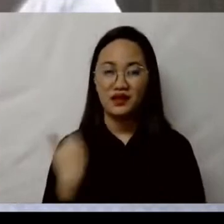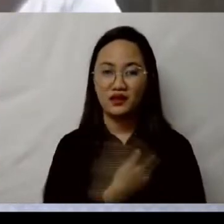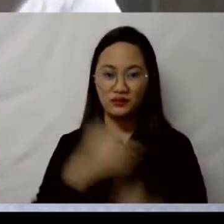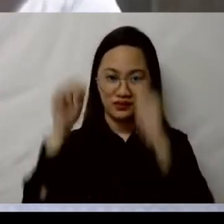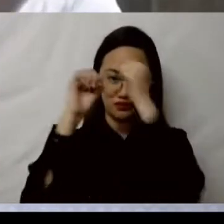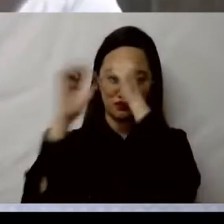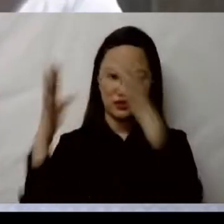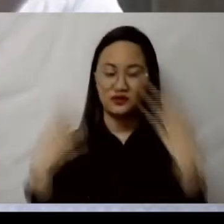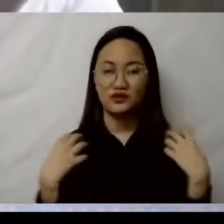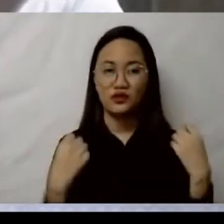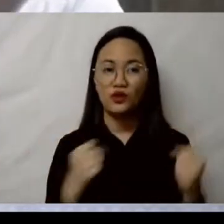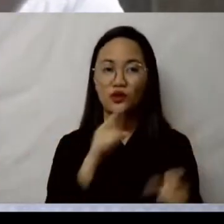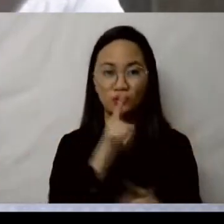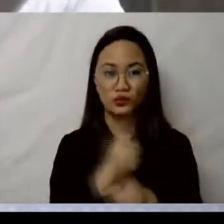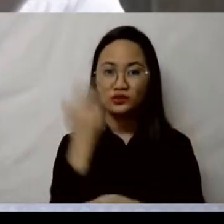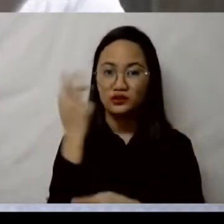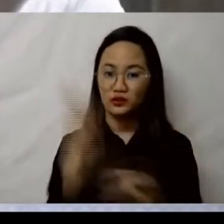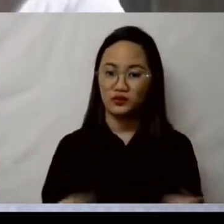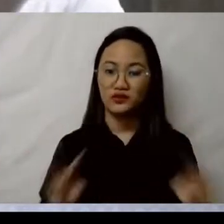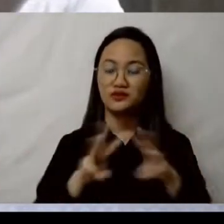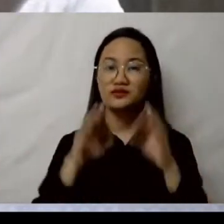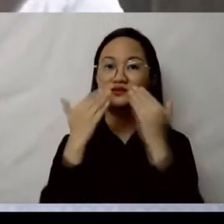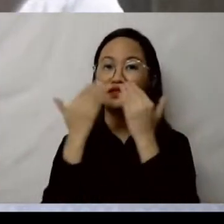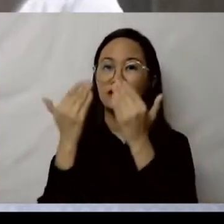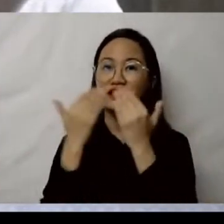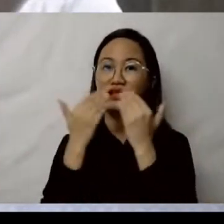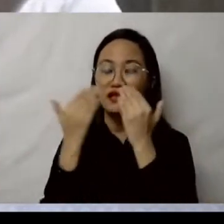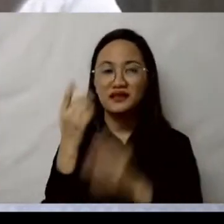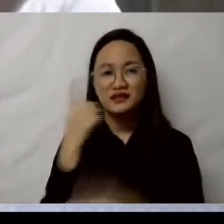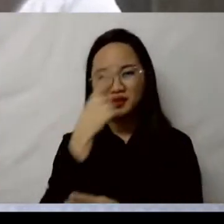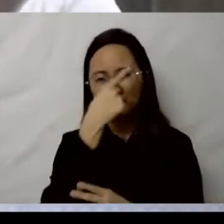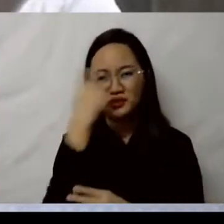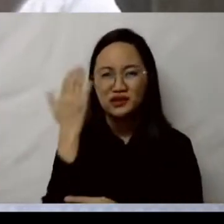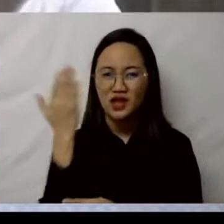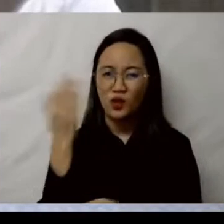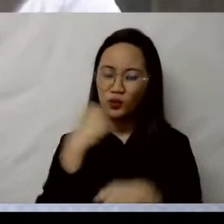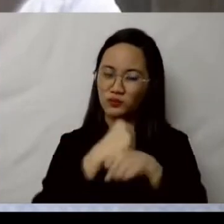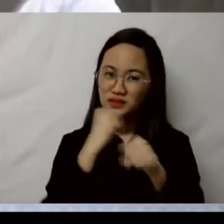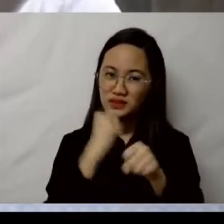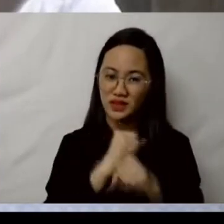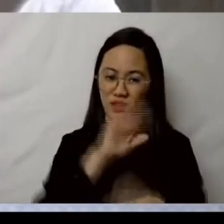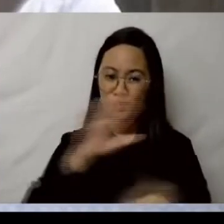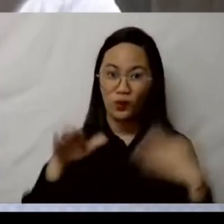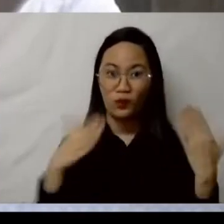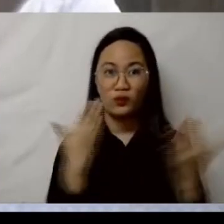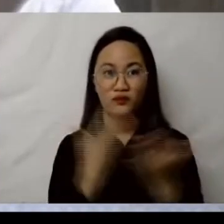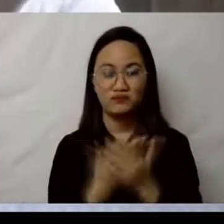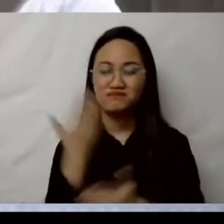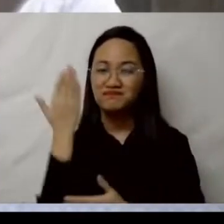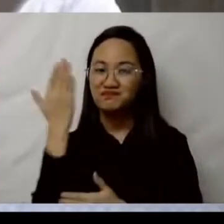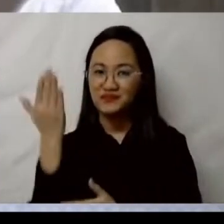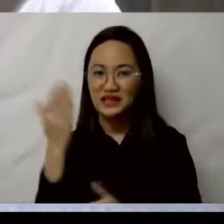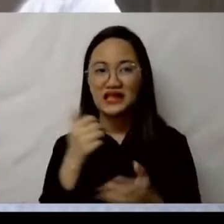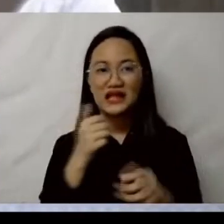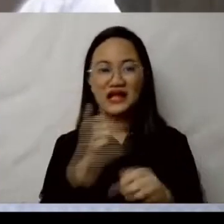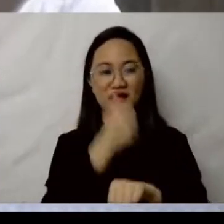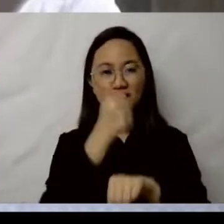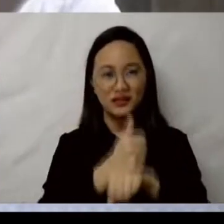ngang marapat na ikaw ay aming pasalamatan. Ikaw ang lumikha sa tanan. Ikaw ang nagtakdang magkaroon ng gabi at